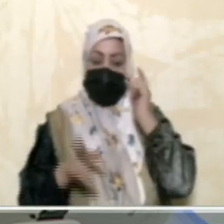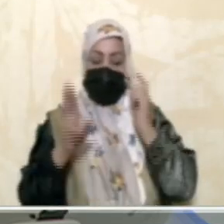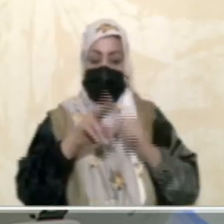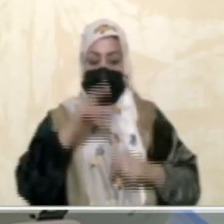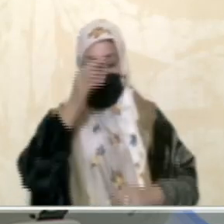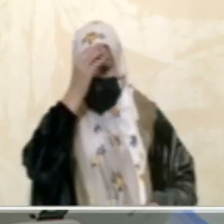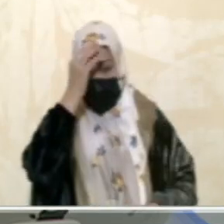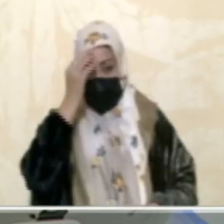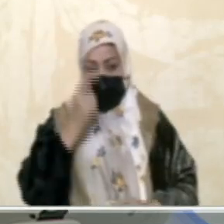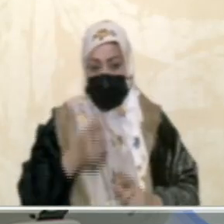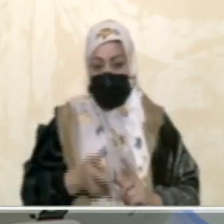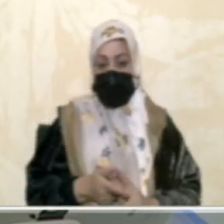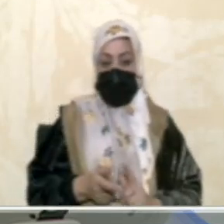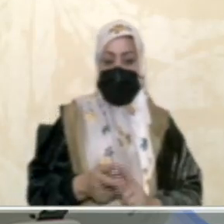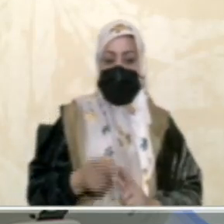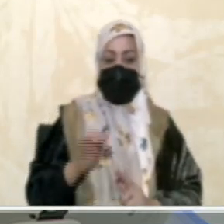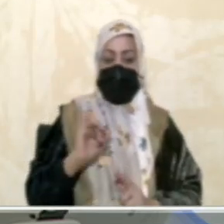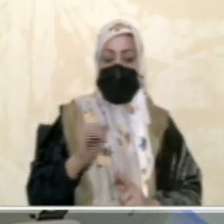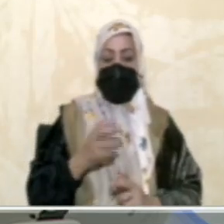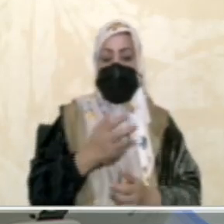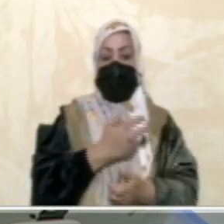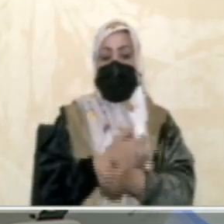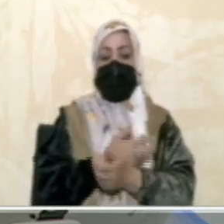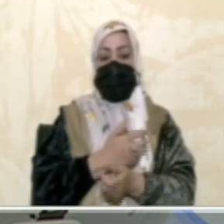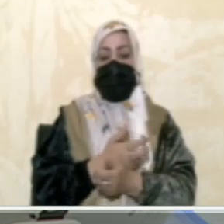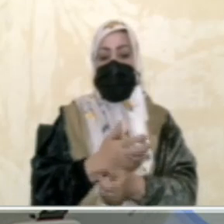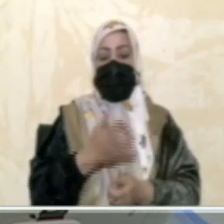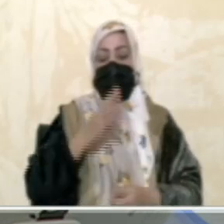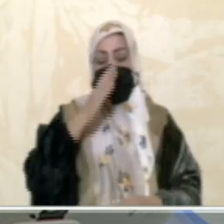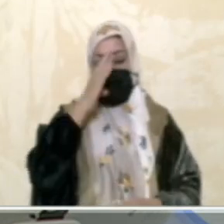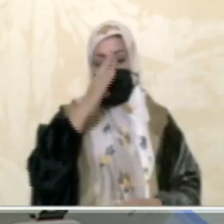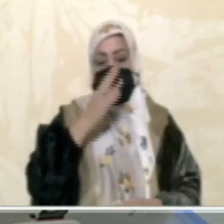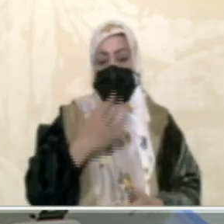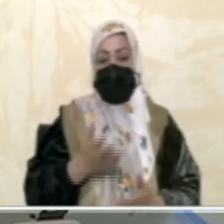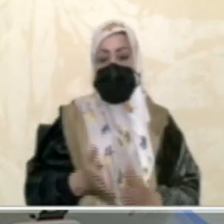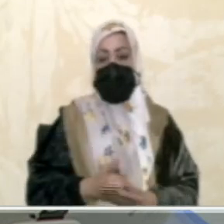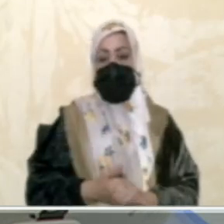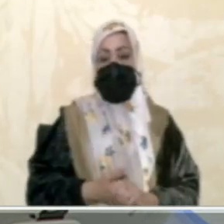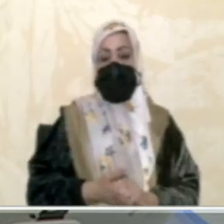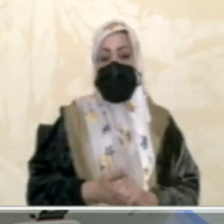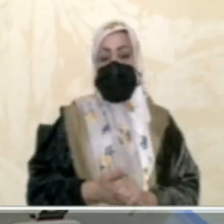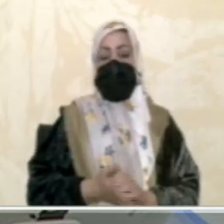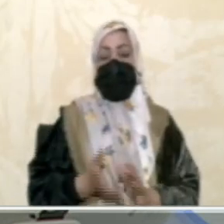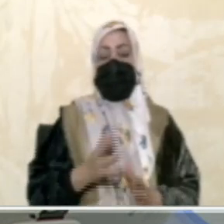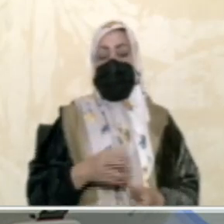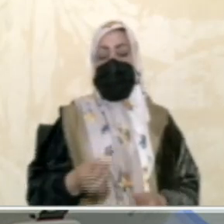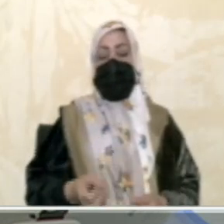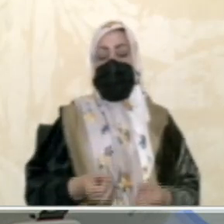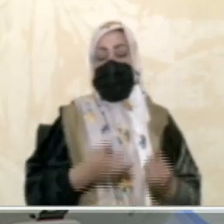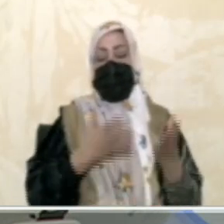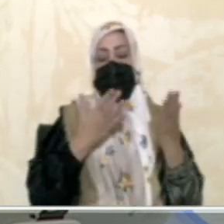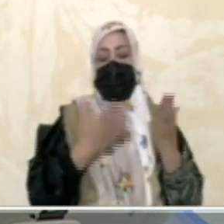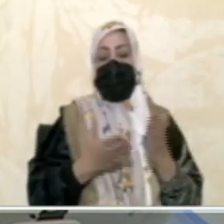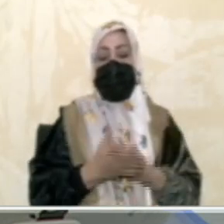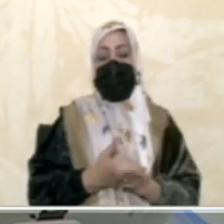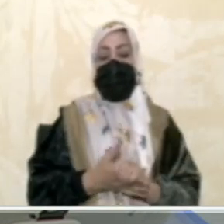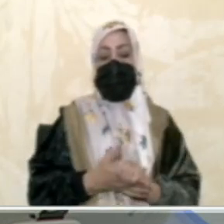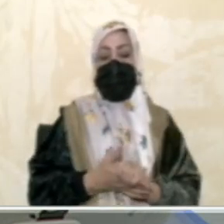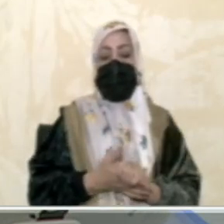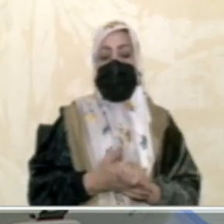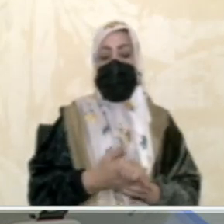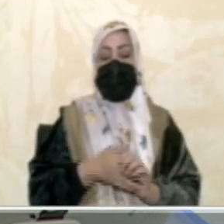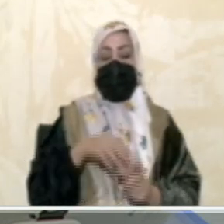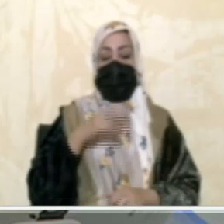صبراته يعني ترحم على الشيخ محمد الفيتوري الطرشاني وانا يعني ذكرت رحمه الله انه توفي ليله